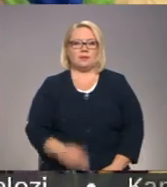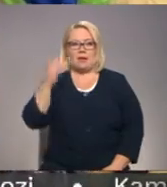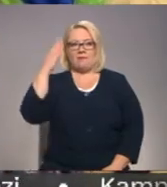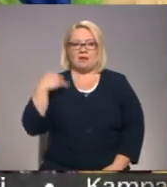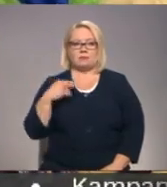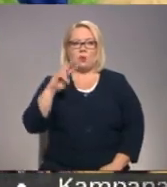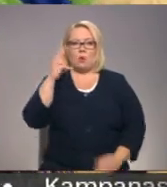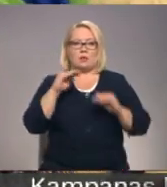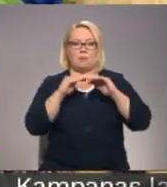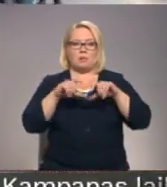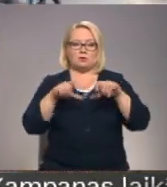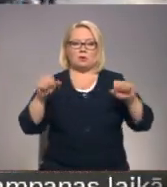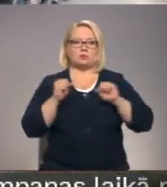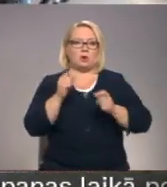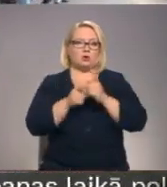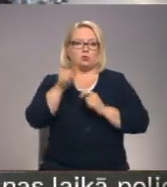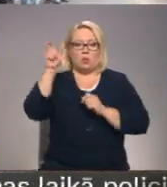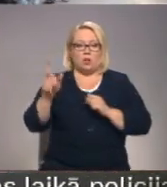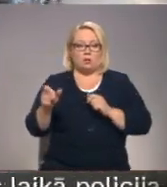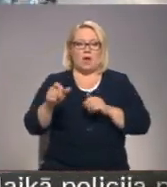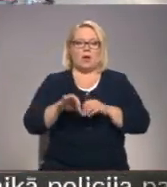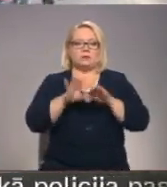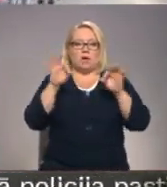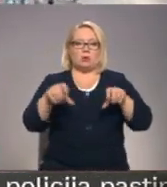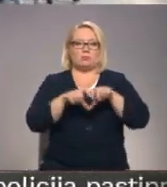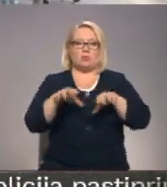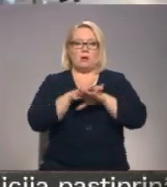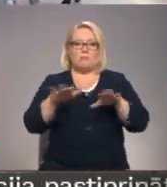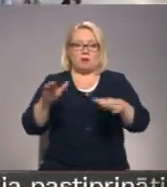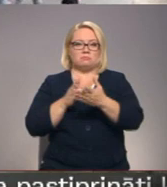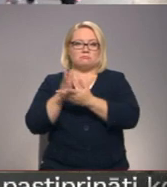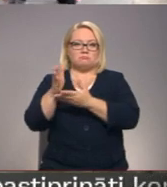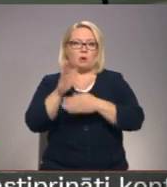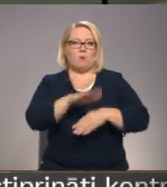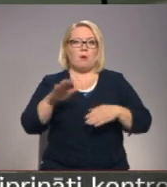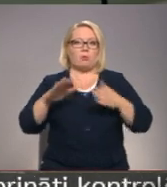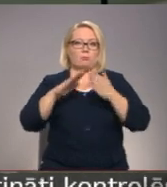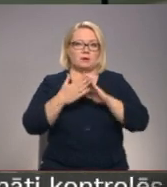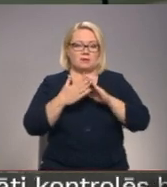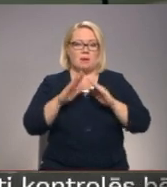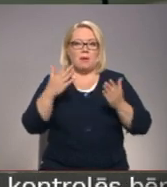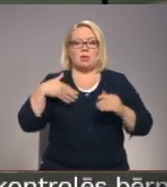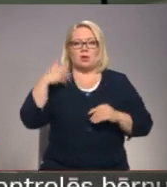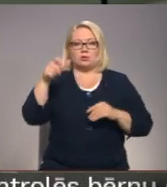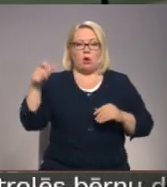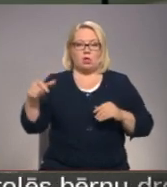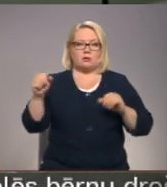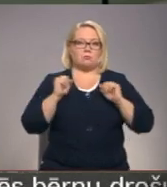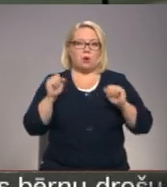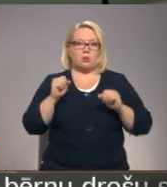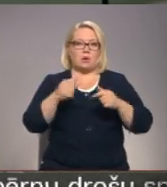Ventspils otrās pamatskolas sporta skolotāji kopā ar sākumskolas bērniem dodas uz bērnu pilsētiņu, bet ar pamatskolas skolēniem sporto